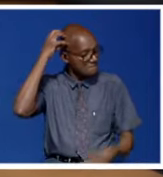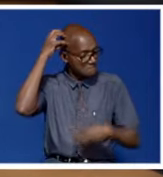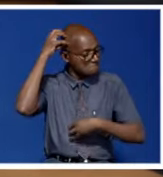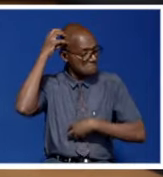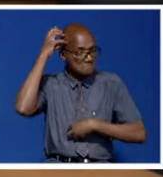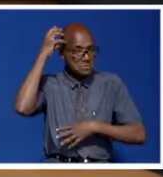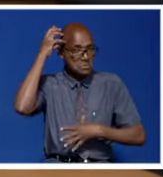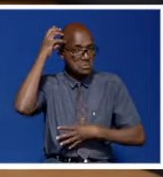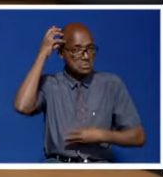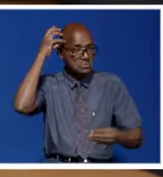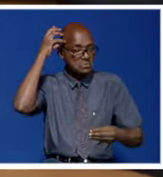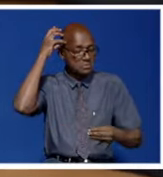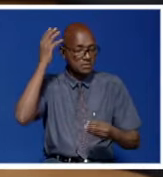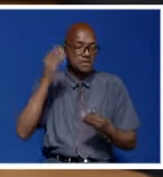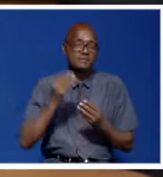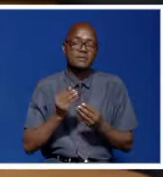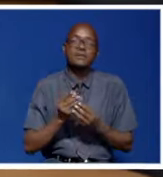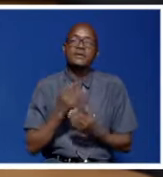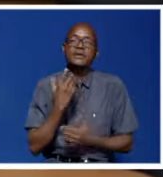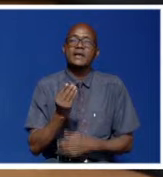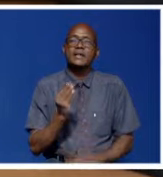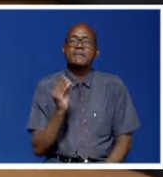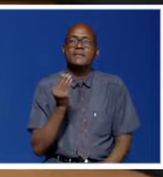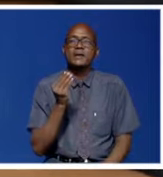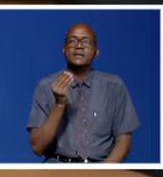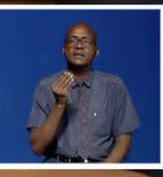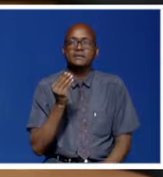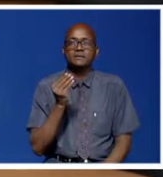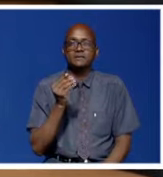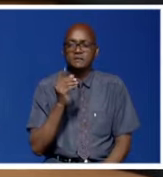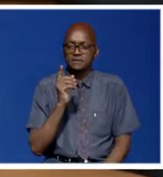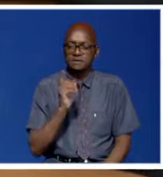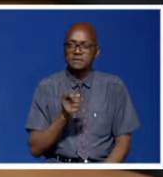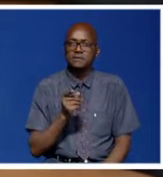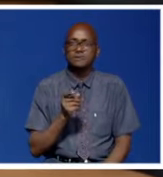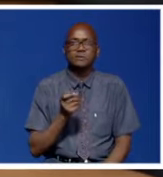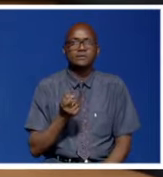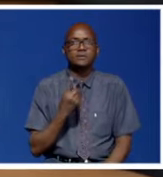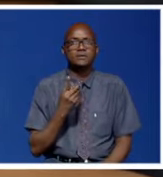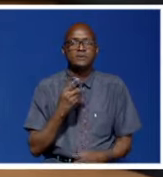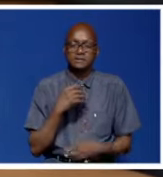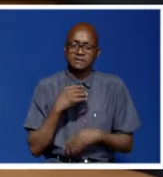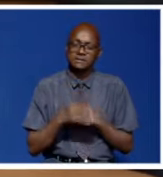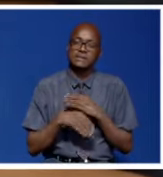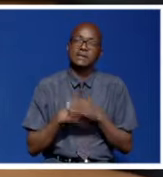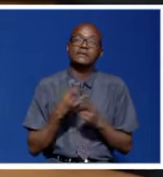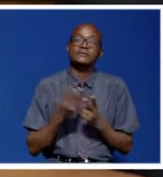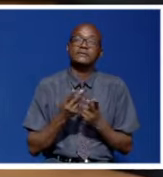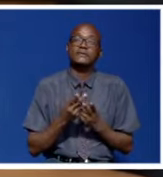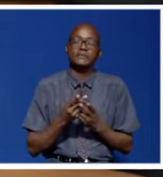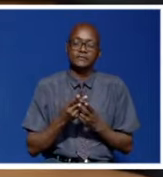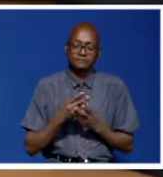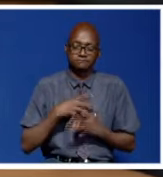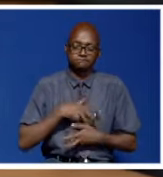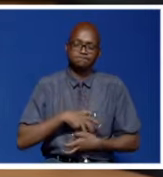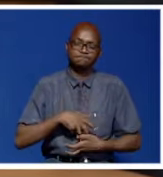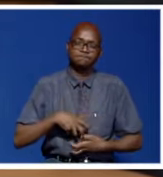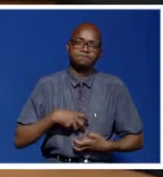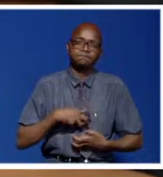madini ambayo yapo tunaita minerals, mwili unakundua kwamba kuna kitu mundani naweza nikakichakata pia. Kwa hiyo